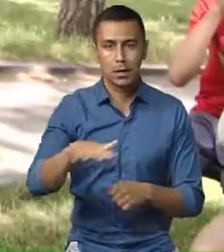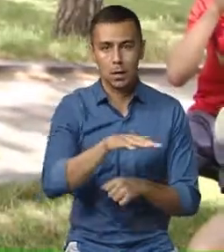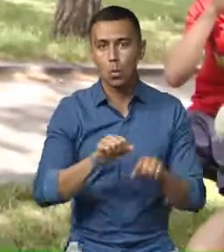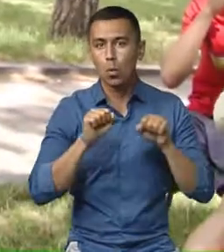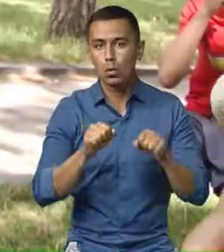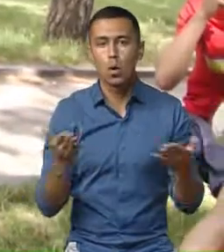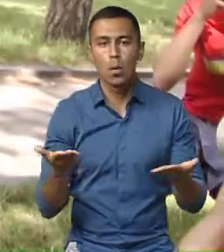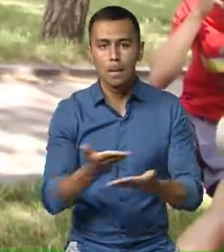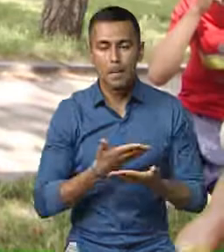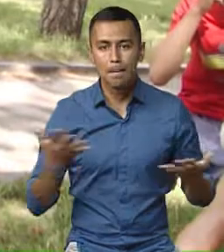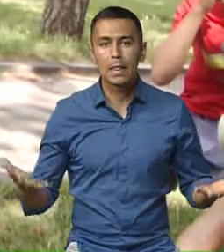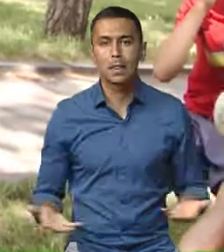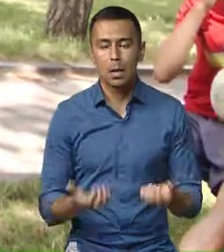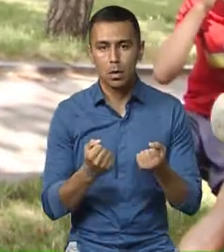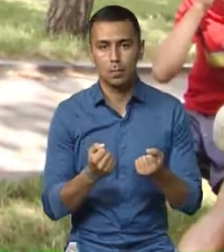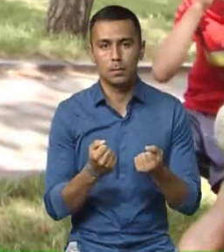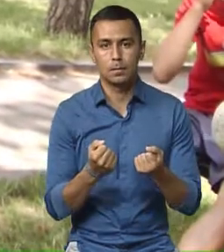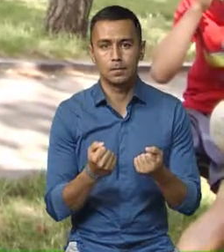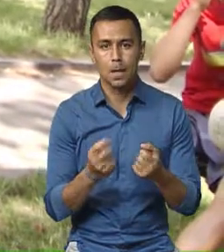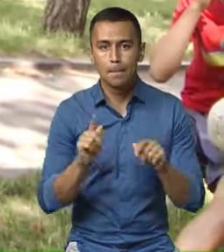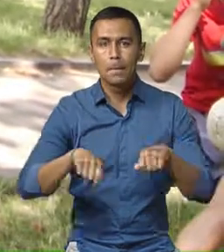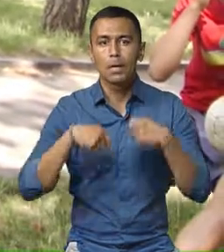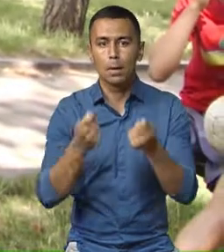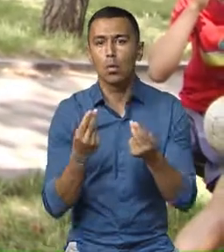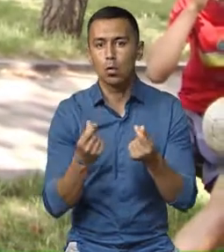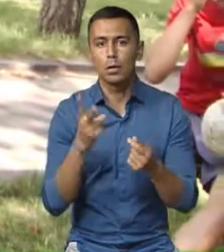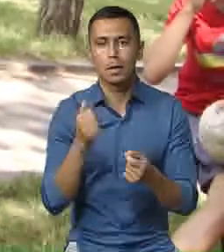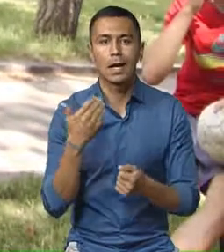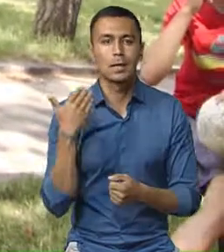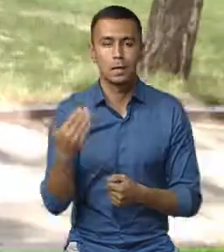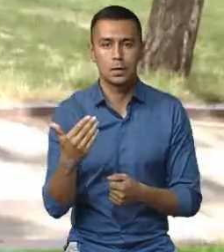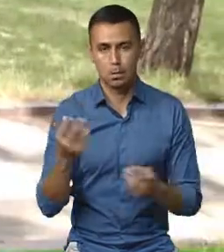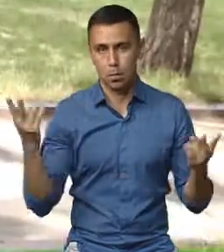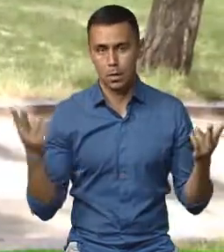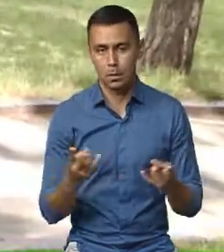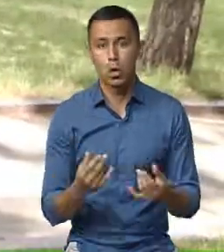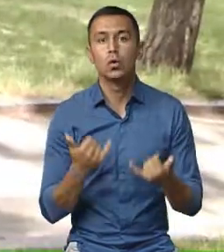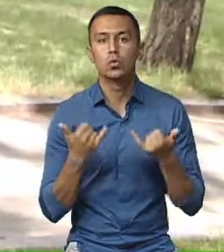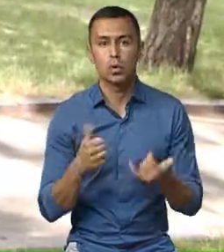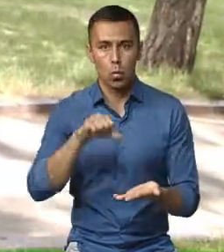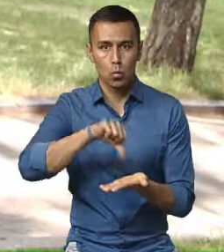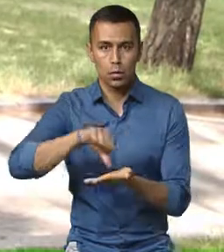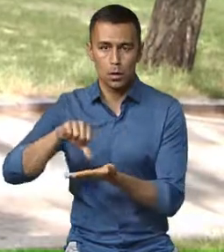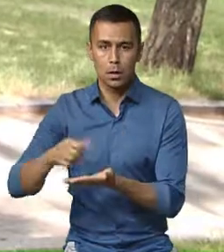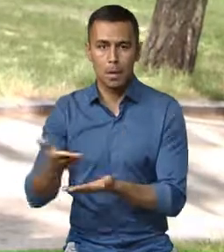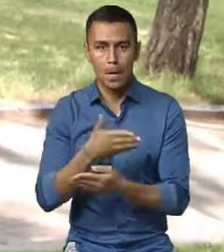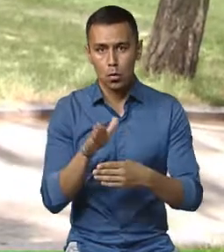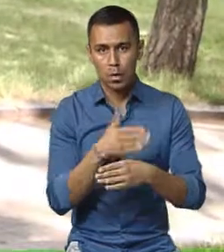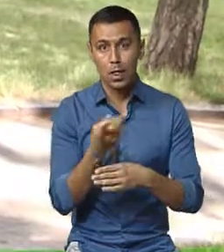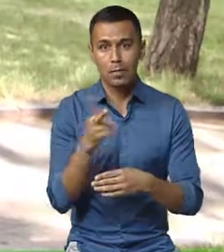оборона, яку ми підтримуємо всіляко, тобто передаємо кошти на їх потреби. Сьогодні учасників ми розділили